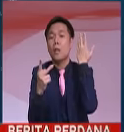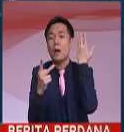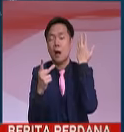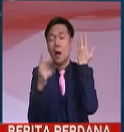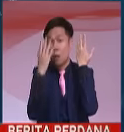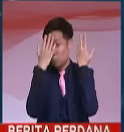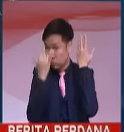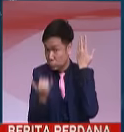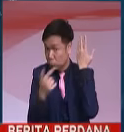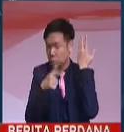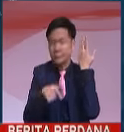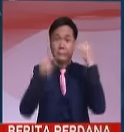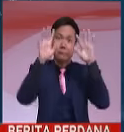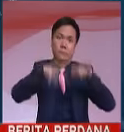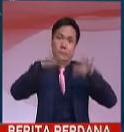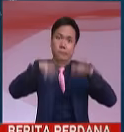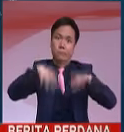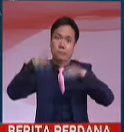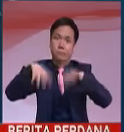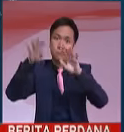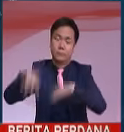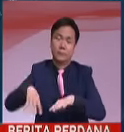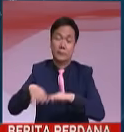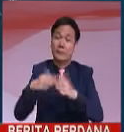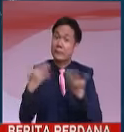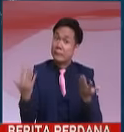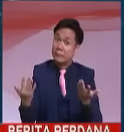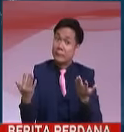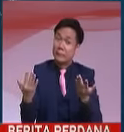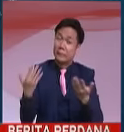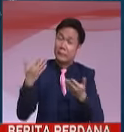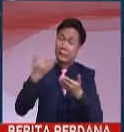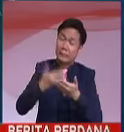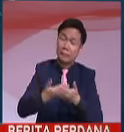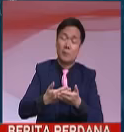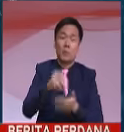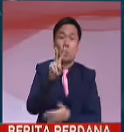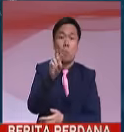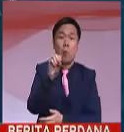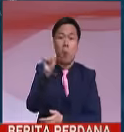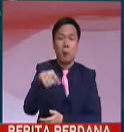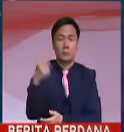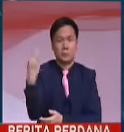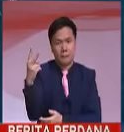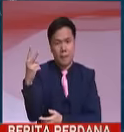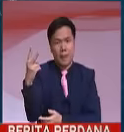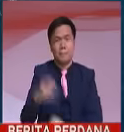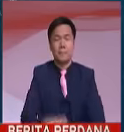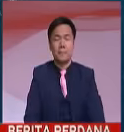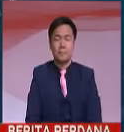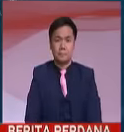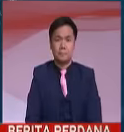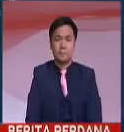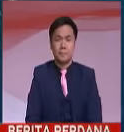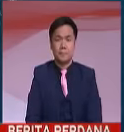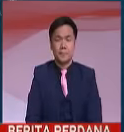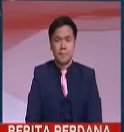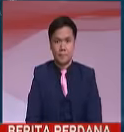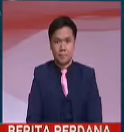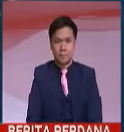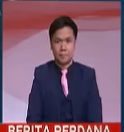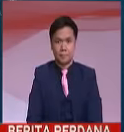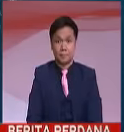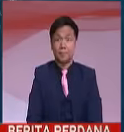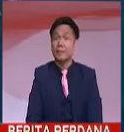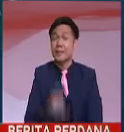mencoba disangka berlaku di kawasan-kawasan berkenaan sehingga 20 Desember nanti in manakala kawasan-kawasan